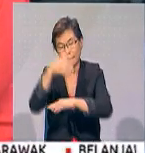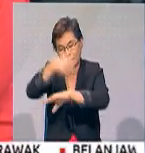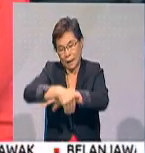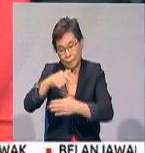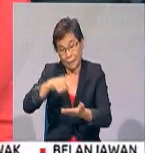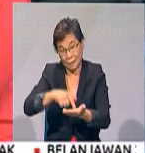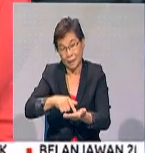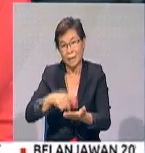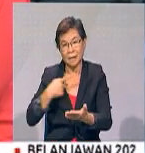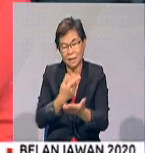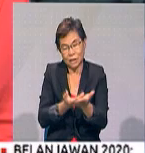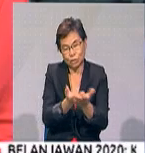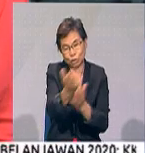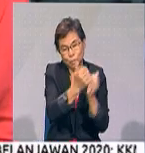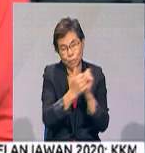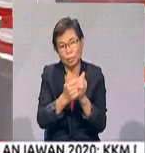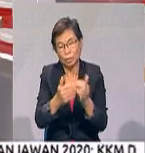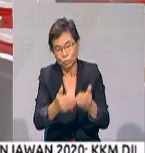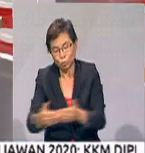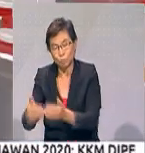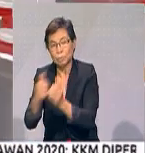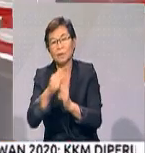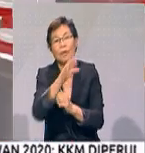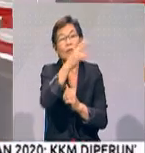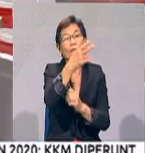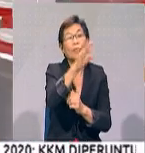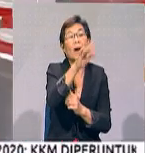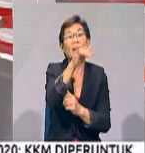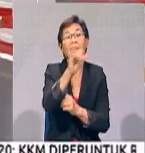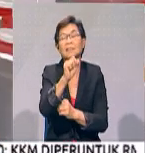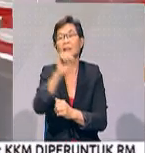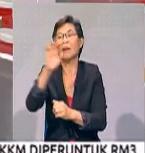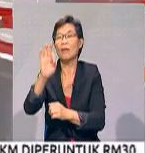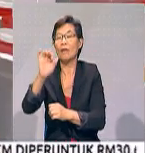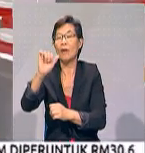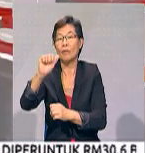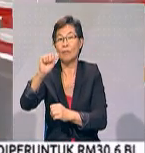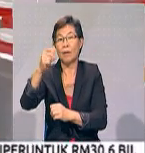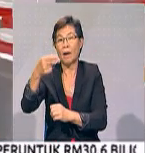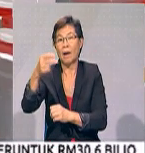Baik, kita terus bersama Faris dan Fahatul bagi laporan seterusnya.